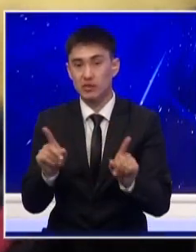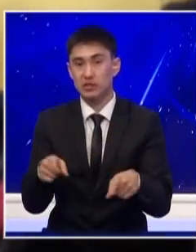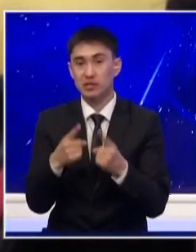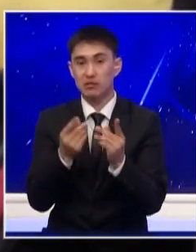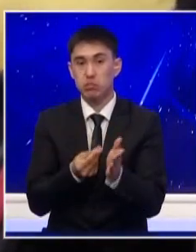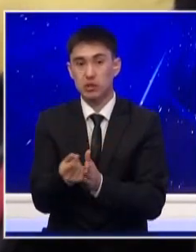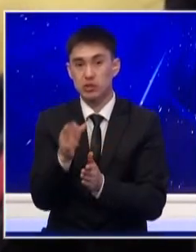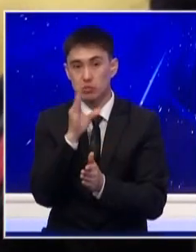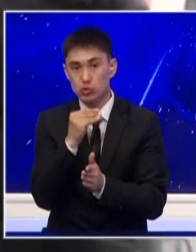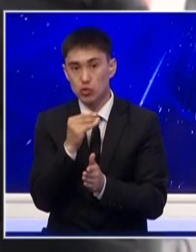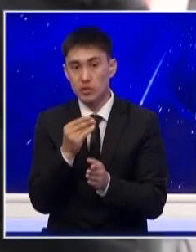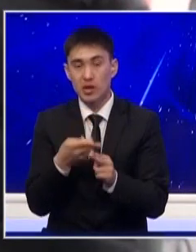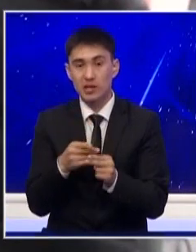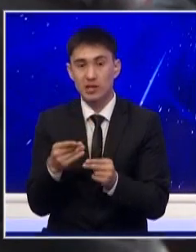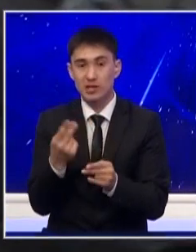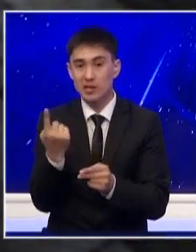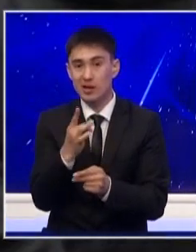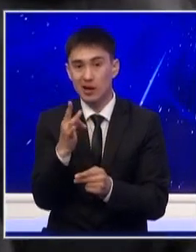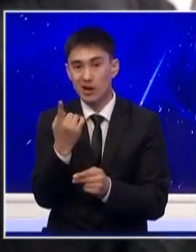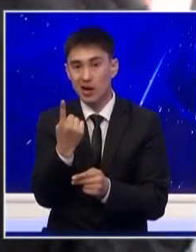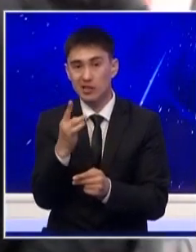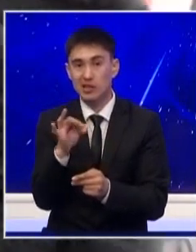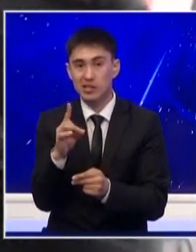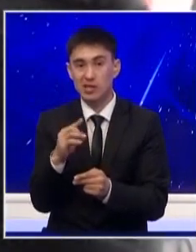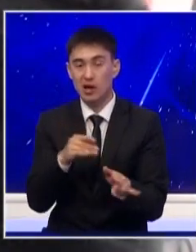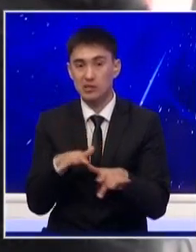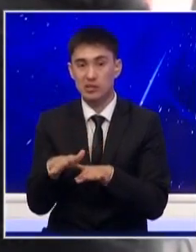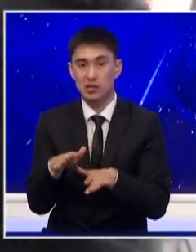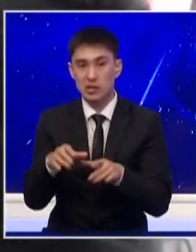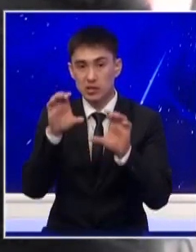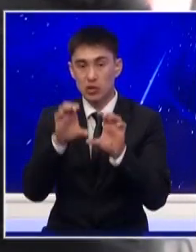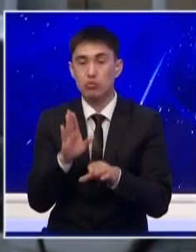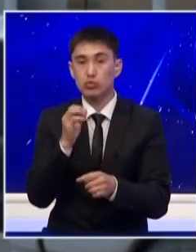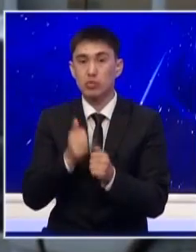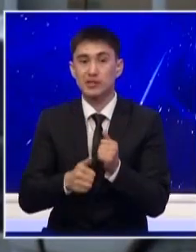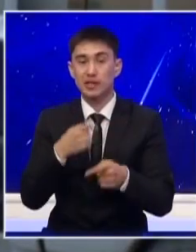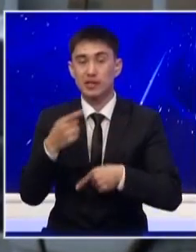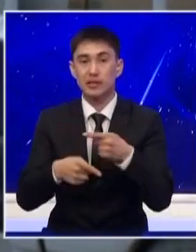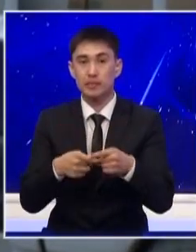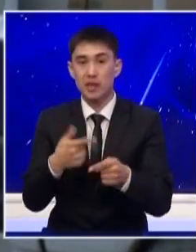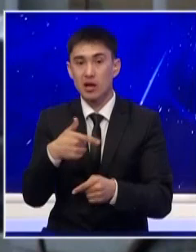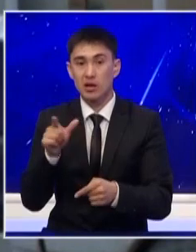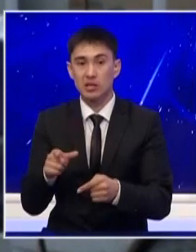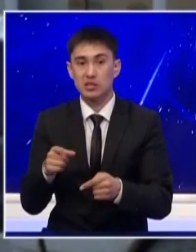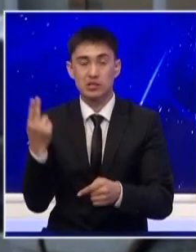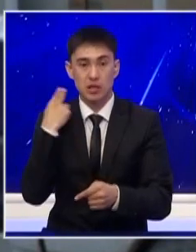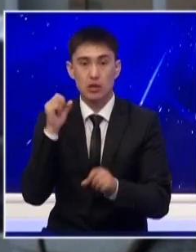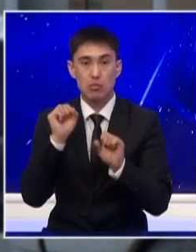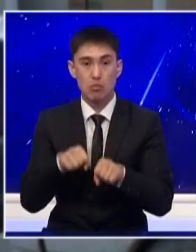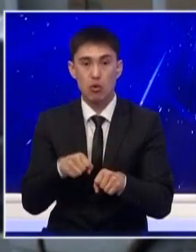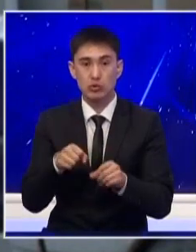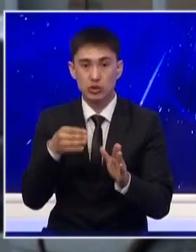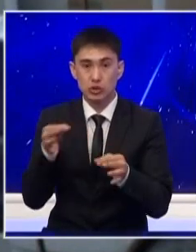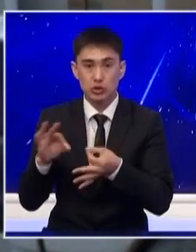восстановление платежеспособности – это не разовые акции. Принятый закон будет действовать постоянно, а значит, граждане с долгами могут